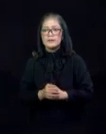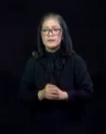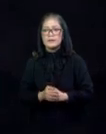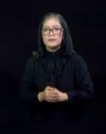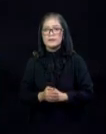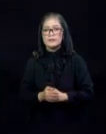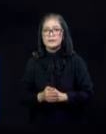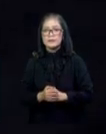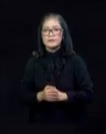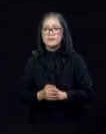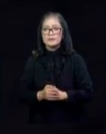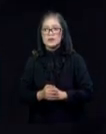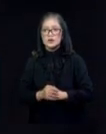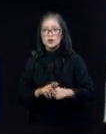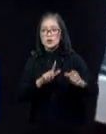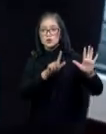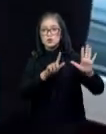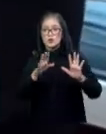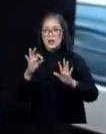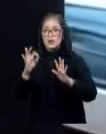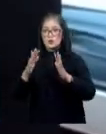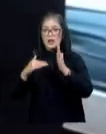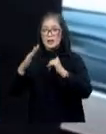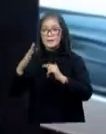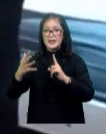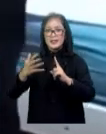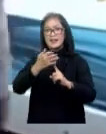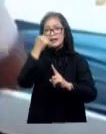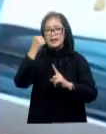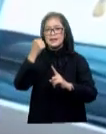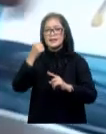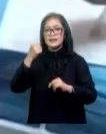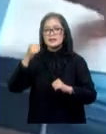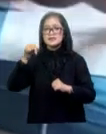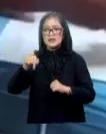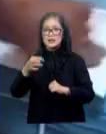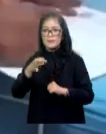Dari target 700 peserta vaksinasi tenaga kesehatan, baru tercapai 27 orang.